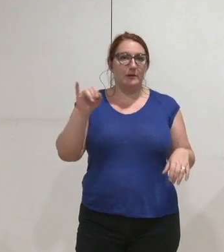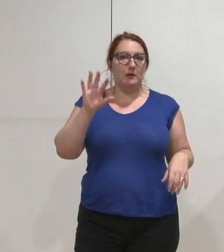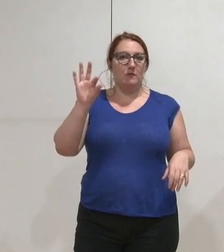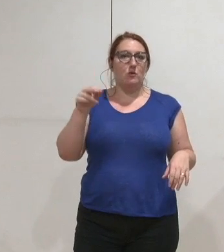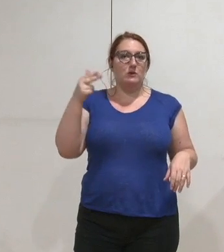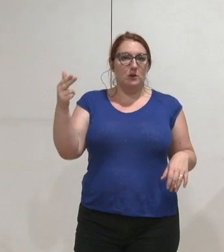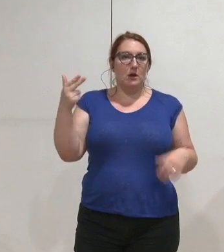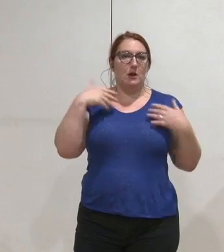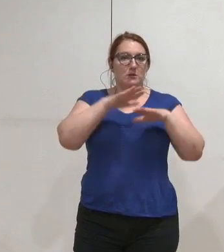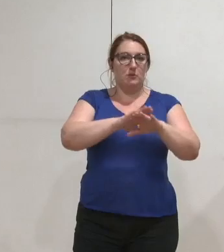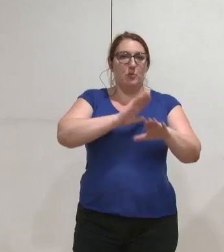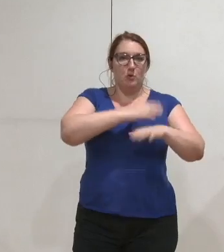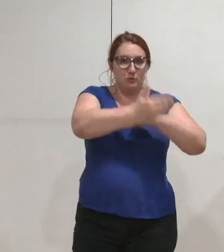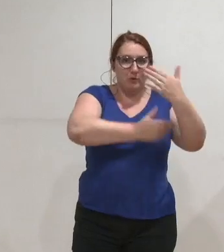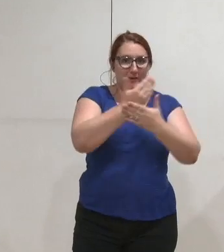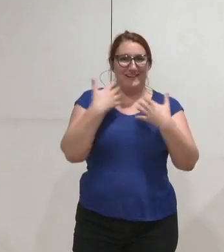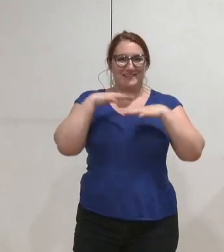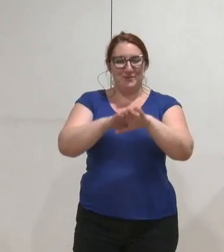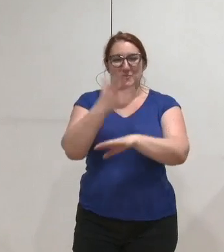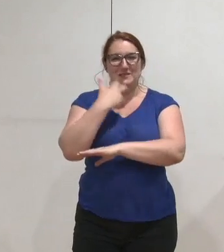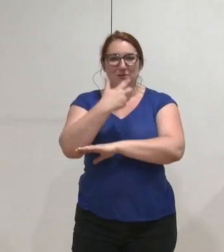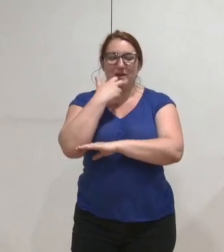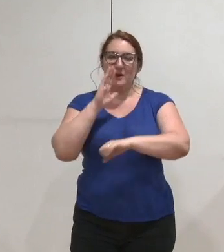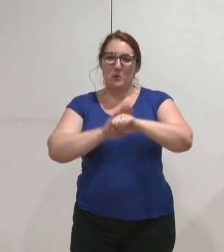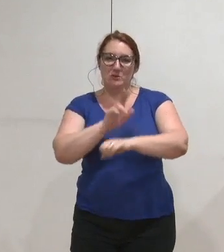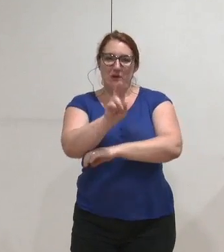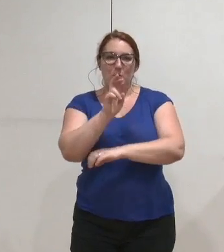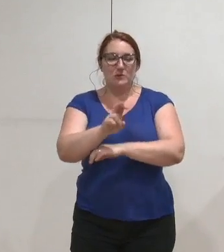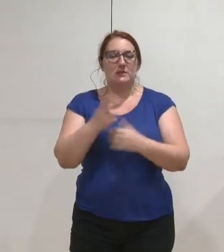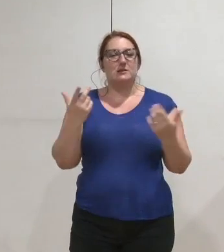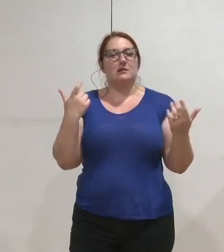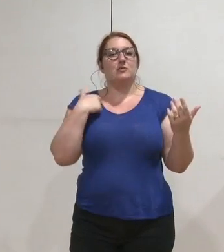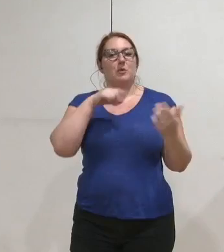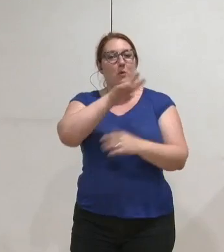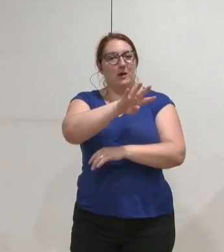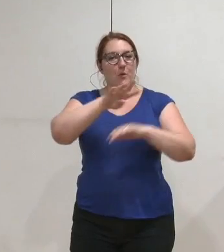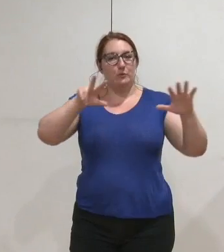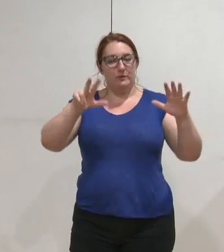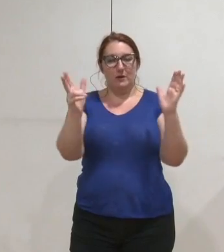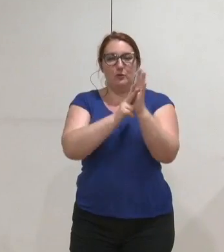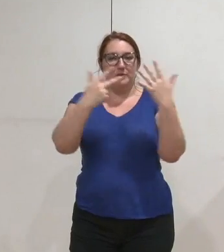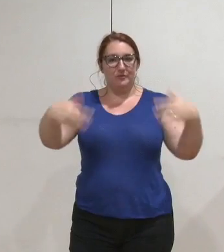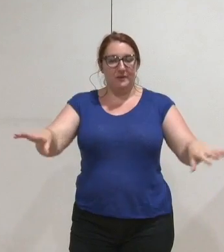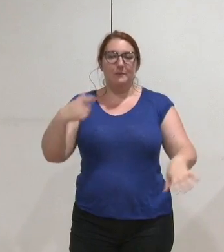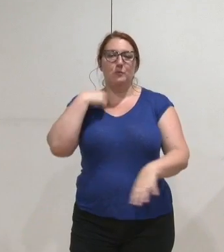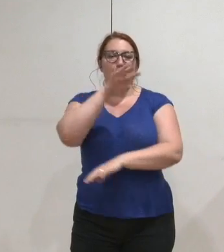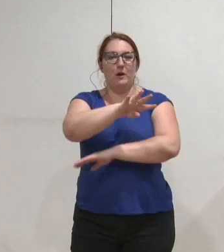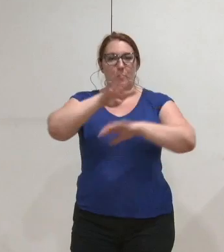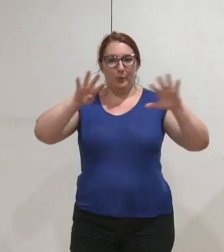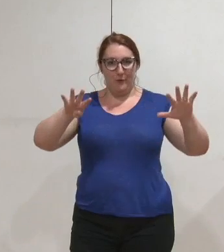national rassemblement de gauche et de progrès rassemblement citoyen de la gauche et écologistes délibération 48 adopté la